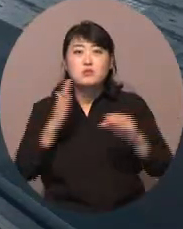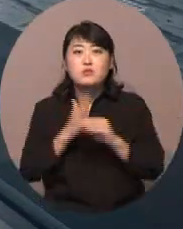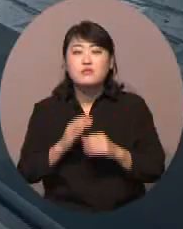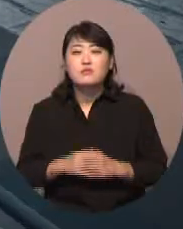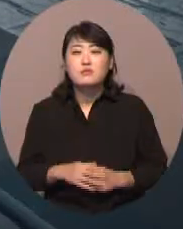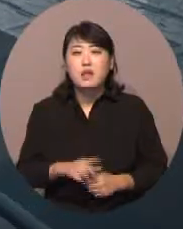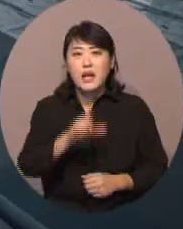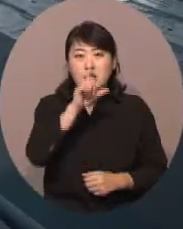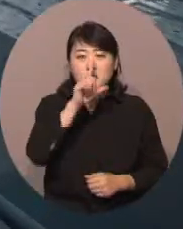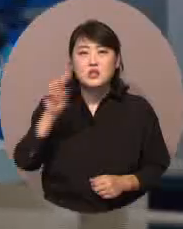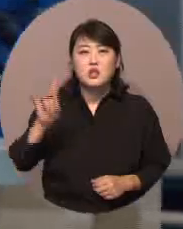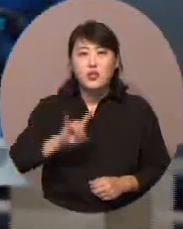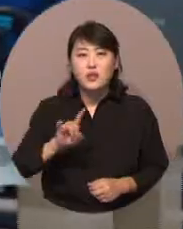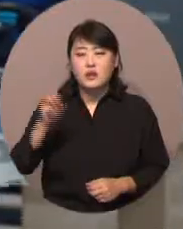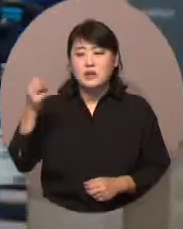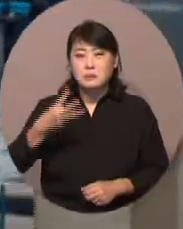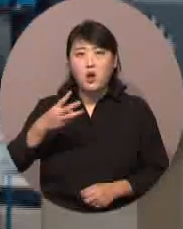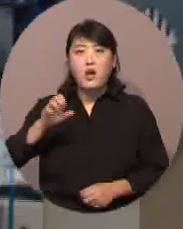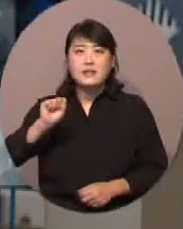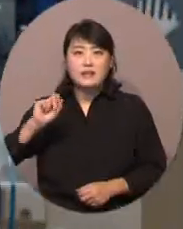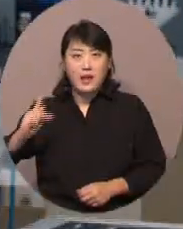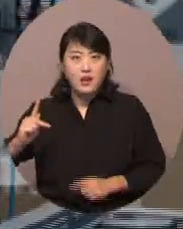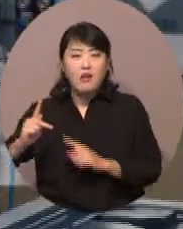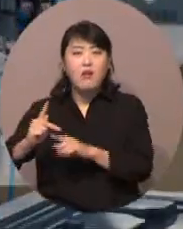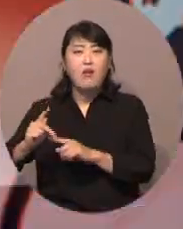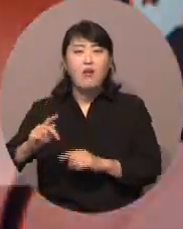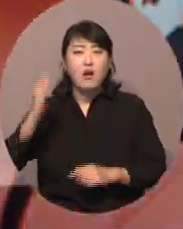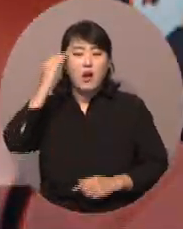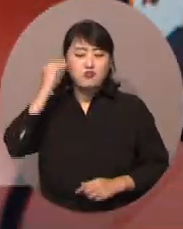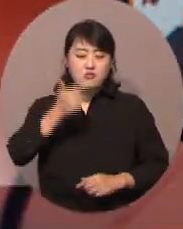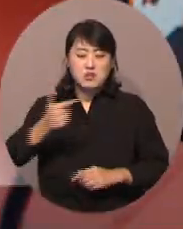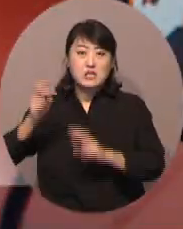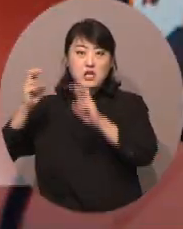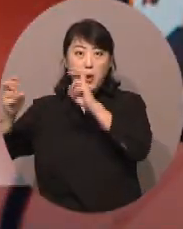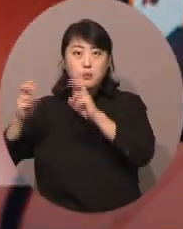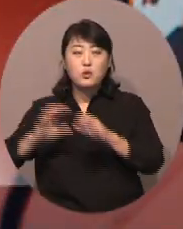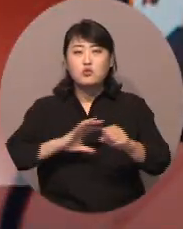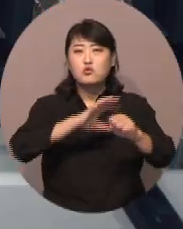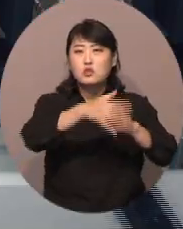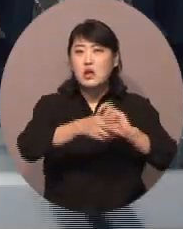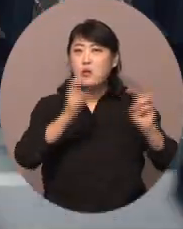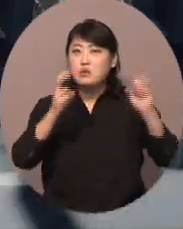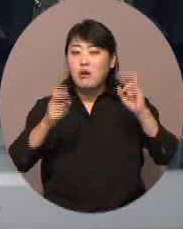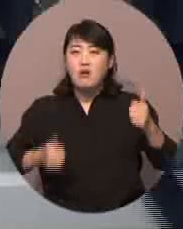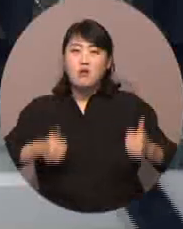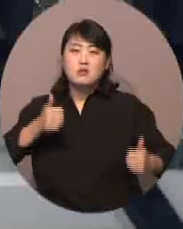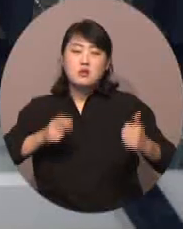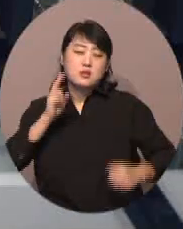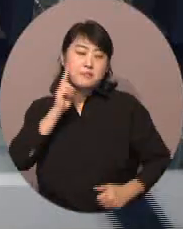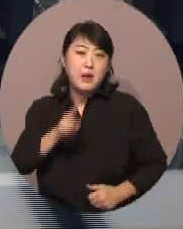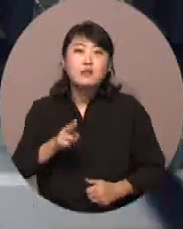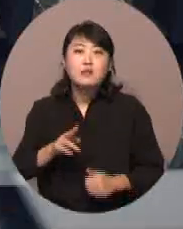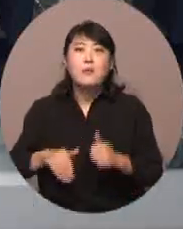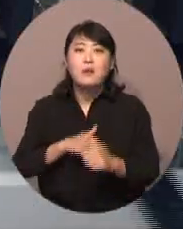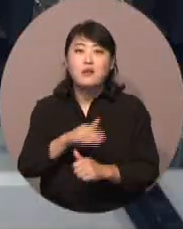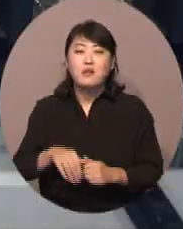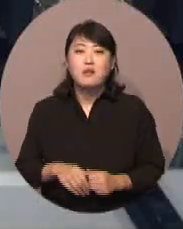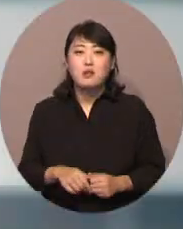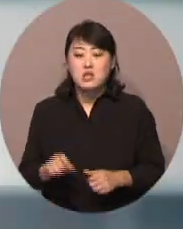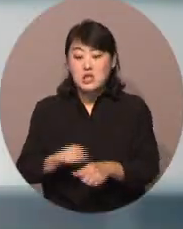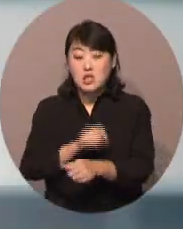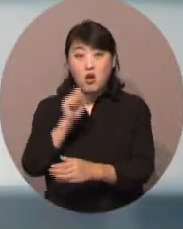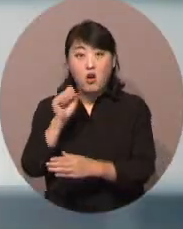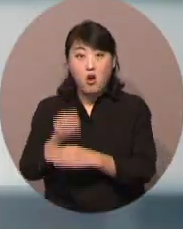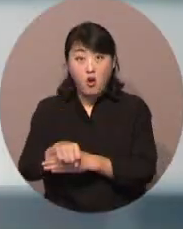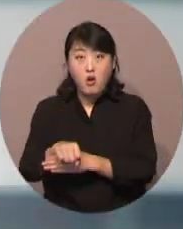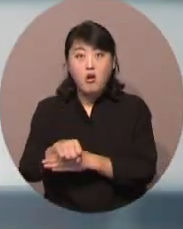LG 현대 삼성 SK 등 국내 대기업과 글로벌 기업과의 경쟁이 치열한데 관련 특허도